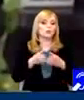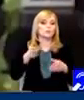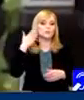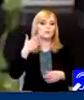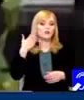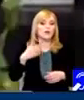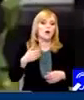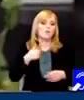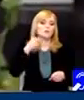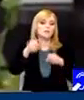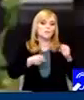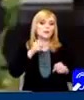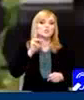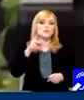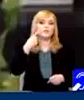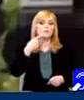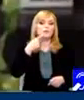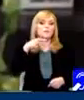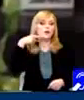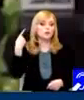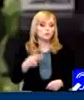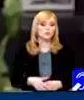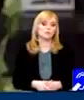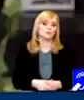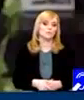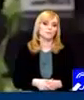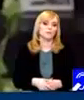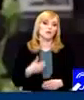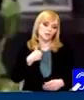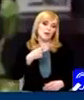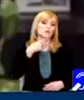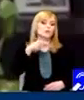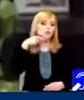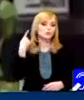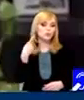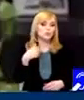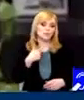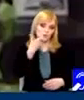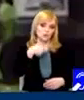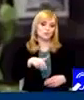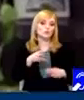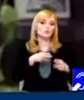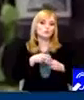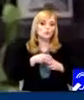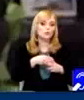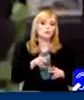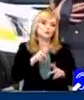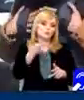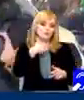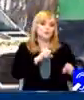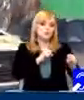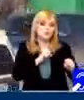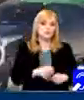группировка Румынии нападает и избивает людей, которые разговаривают по-русскому. Я русскоязычный, поэтому я в качестве предосторожности взял с собой